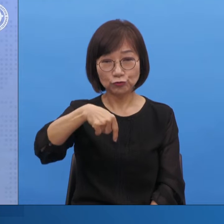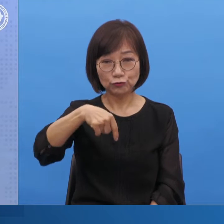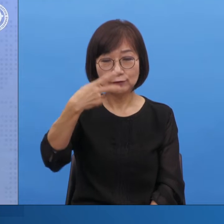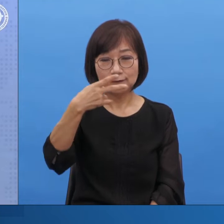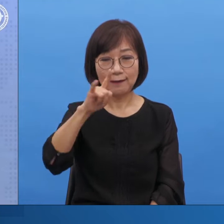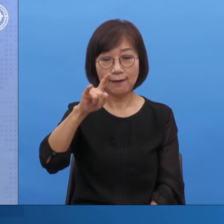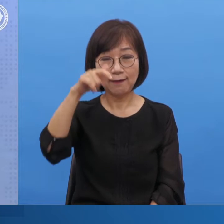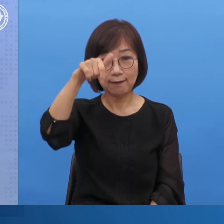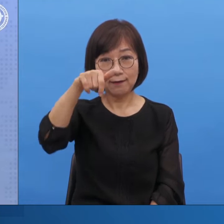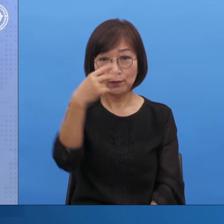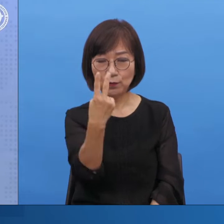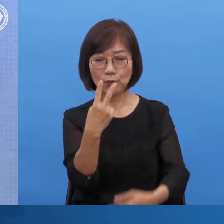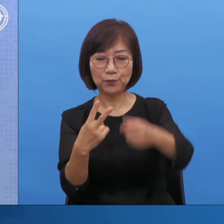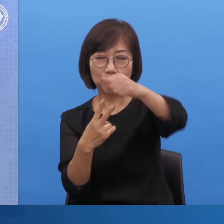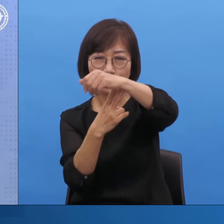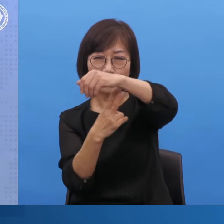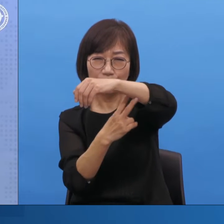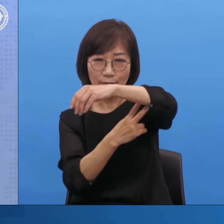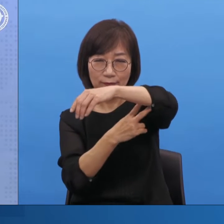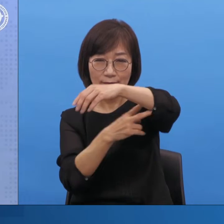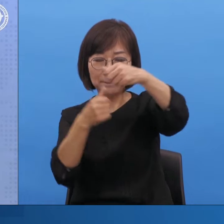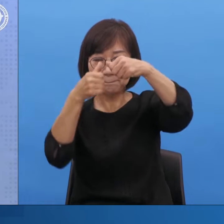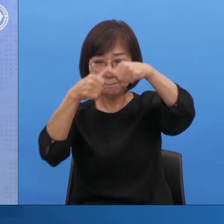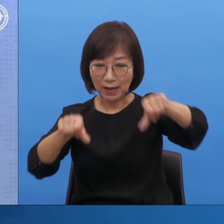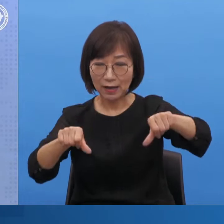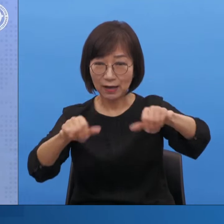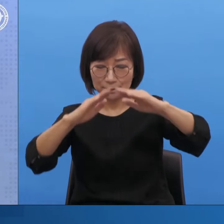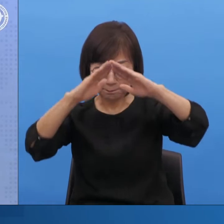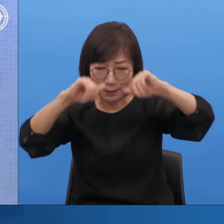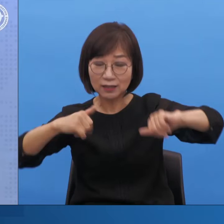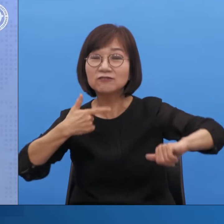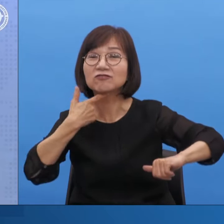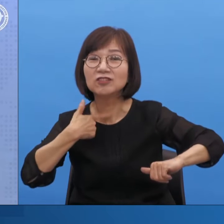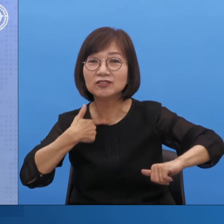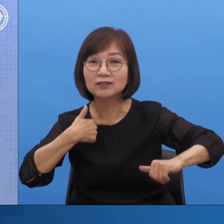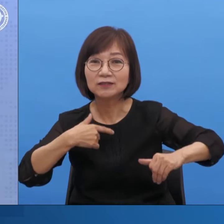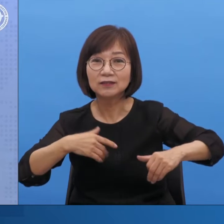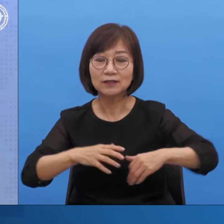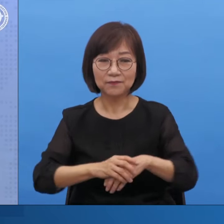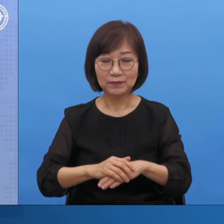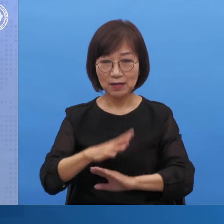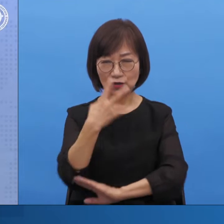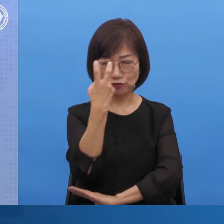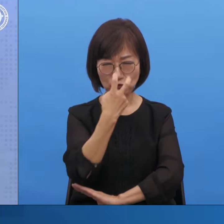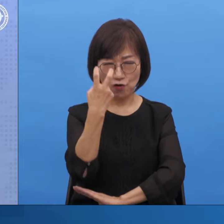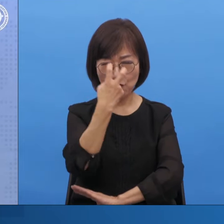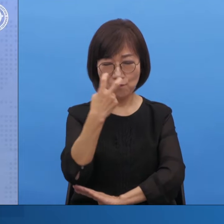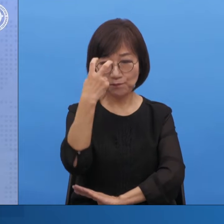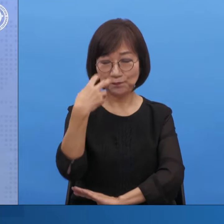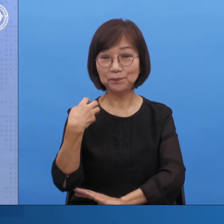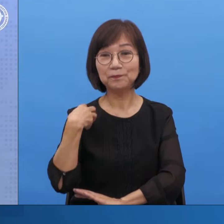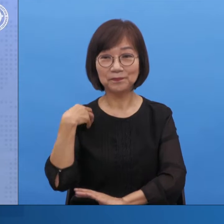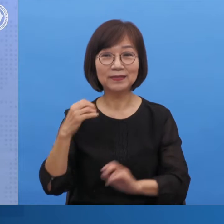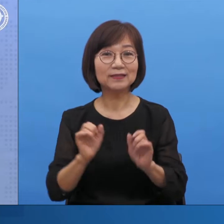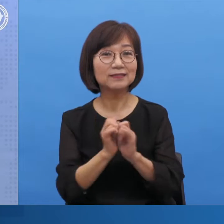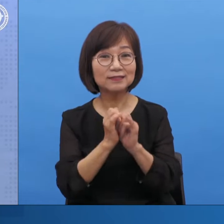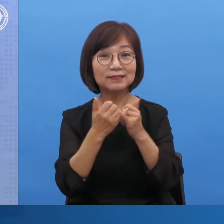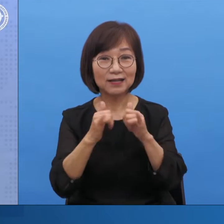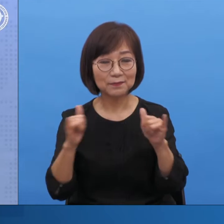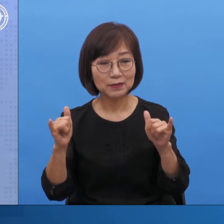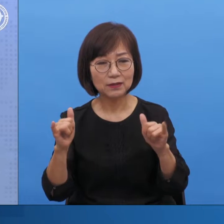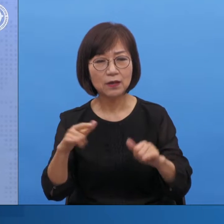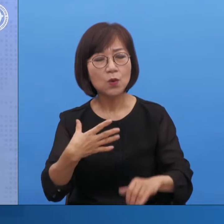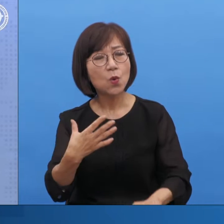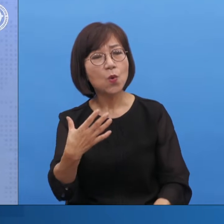in Seoul, the Seongsu Bridge collapsed. 그 점검하는 사람이 그